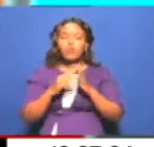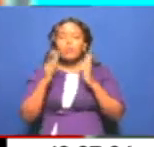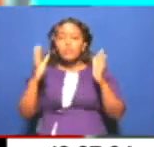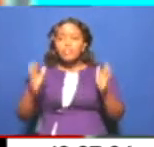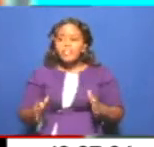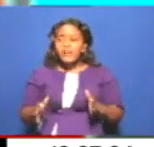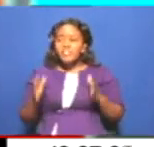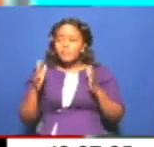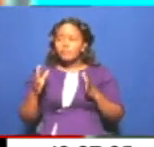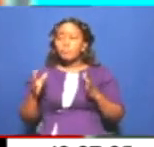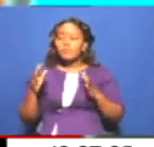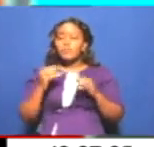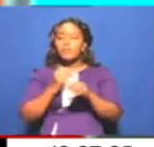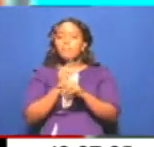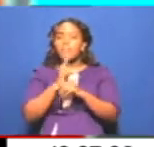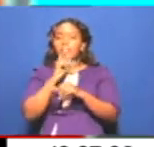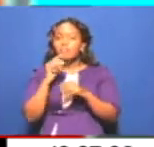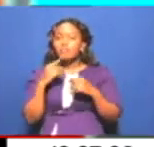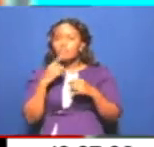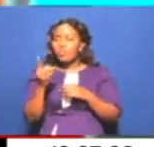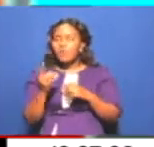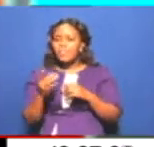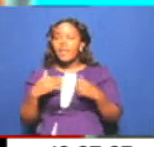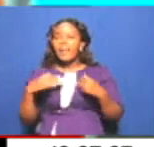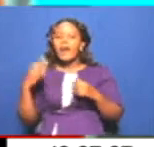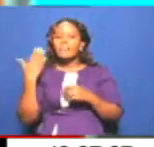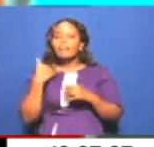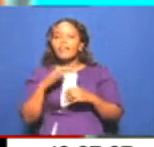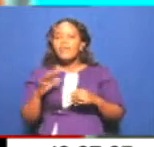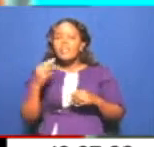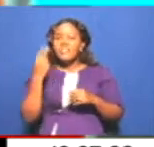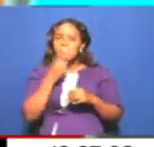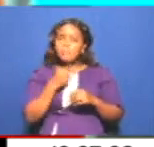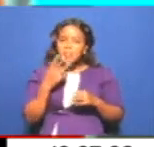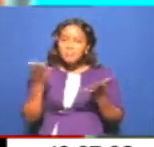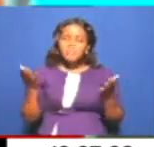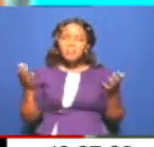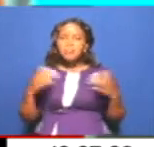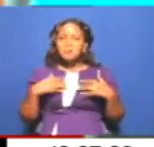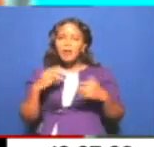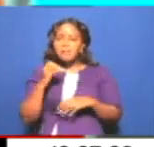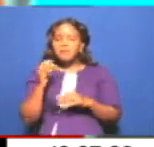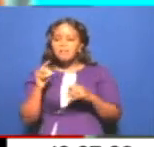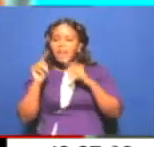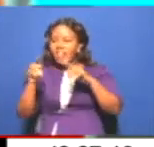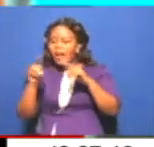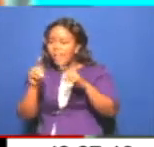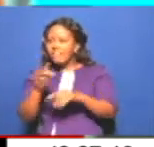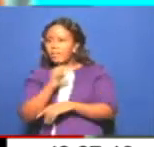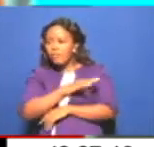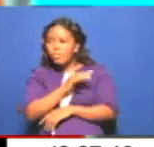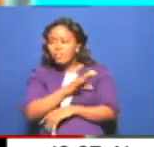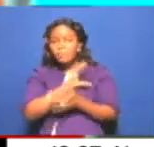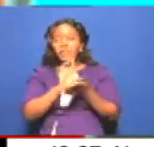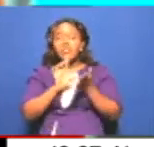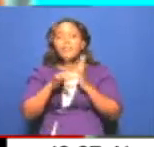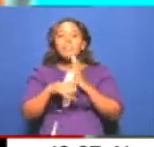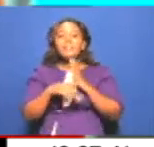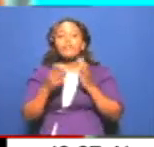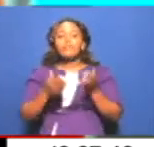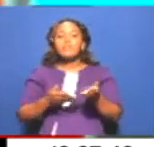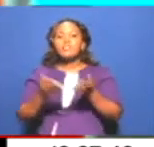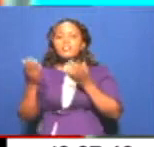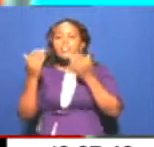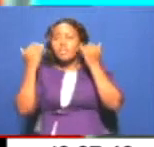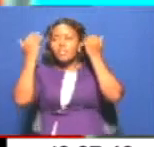na waseme matamshi haya ambayo wataleta pengine ile ethnic tension, na wakishasema matamshi yale watapelekwa kotini, na baadaye utakuja